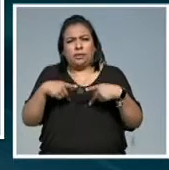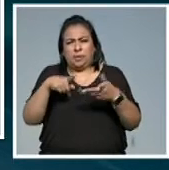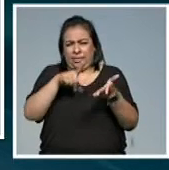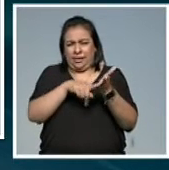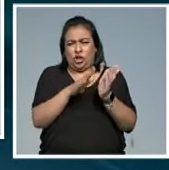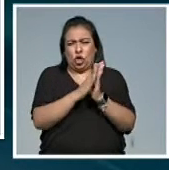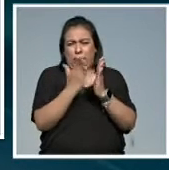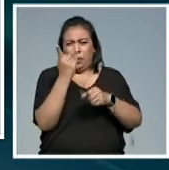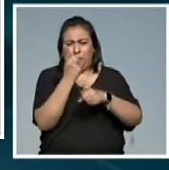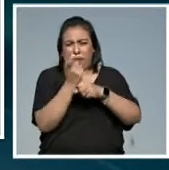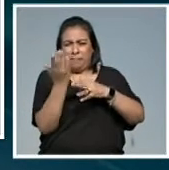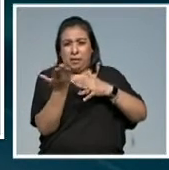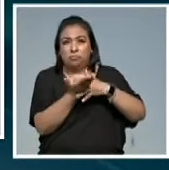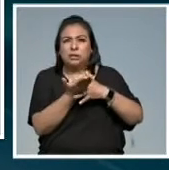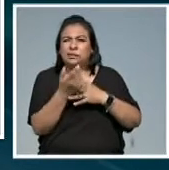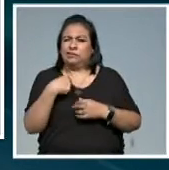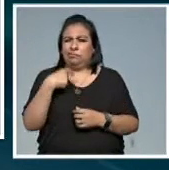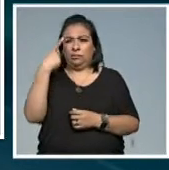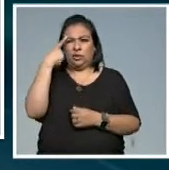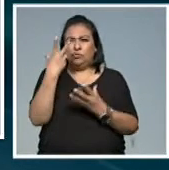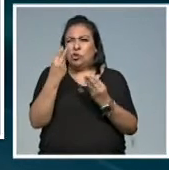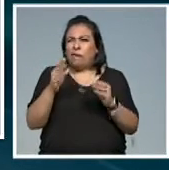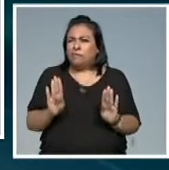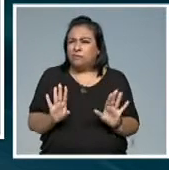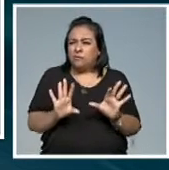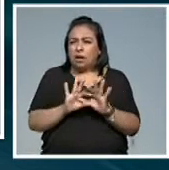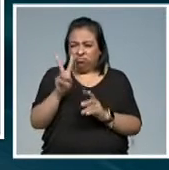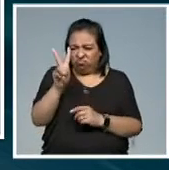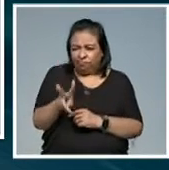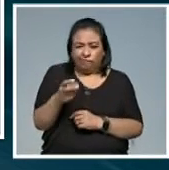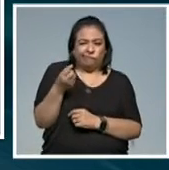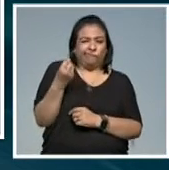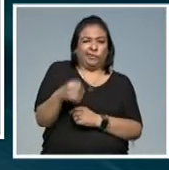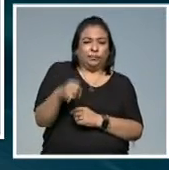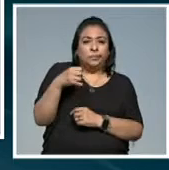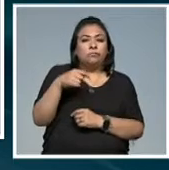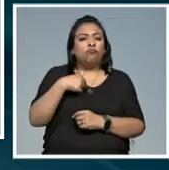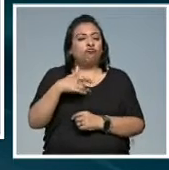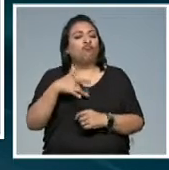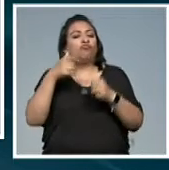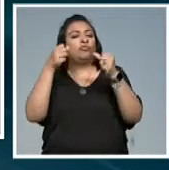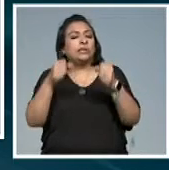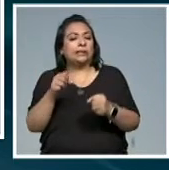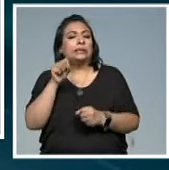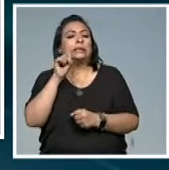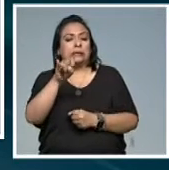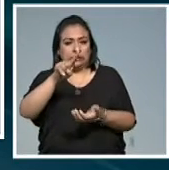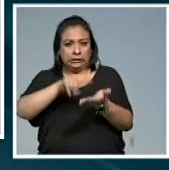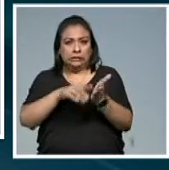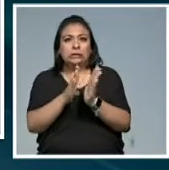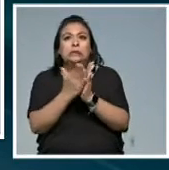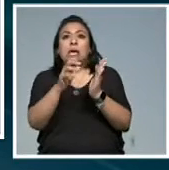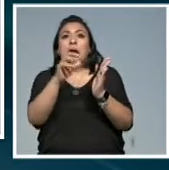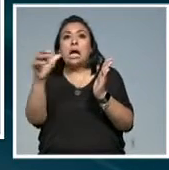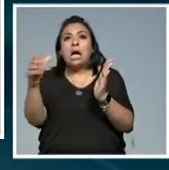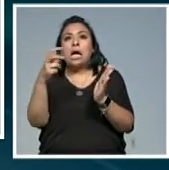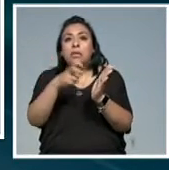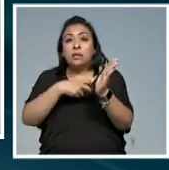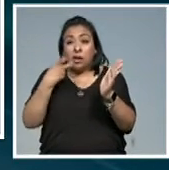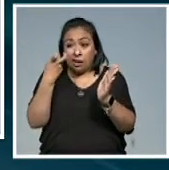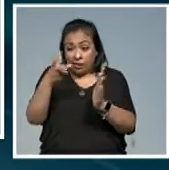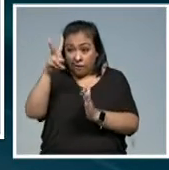del libro mi sembravano quasi troppo romanzesche per essere credibile. Io sono convinta che se portavo questo libro da un editore, diceva questa è la